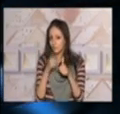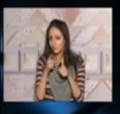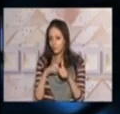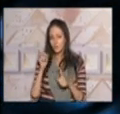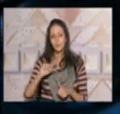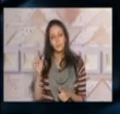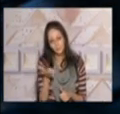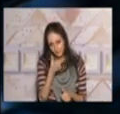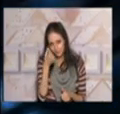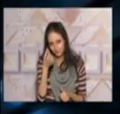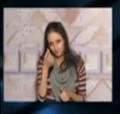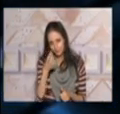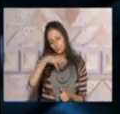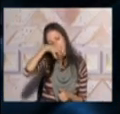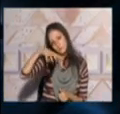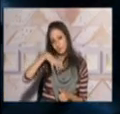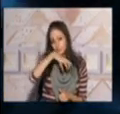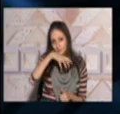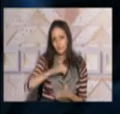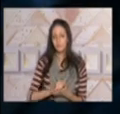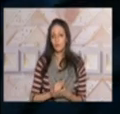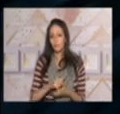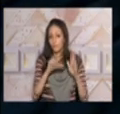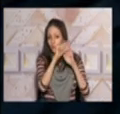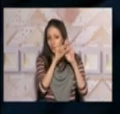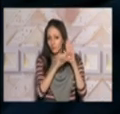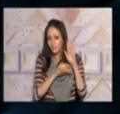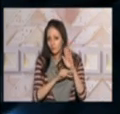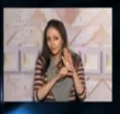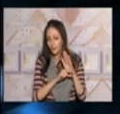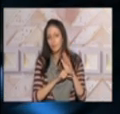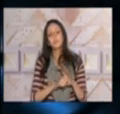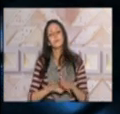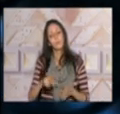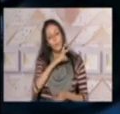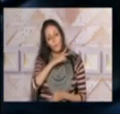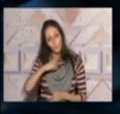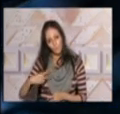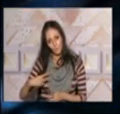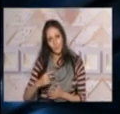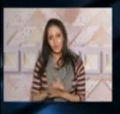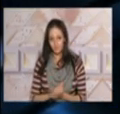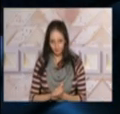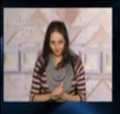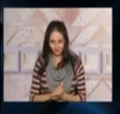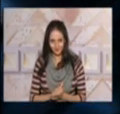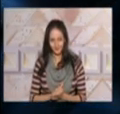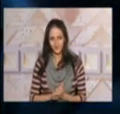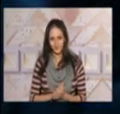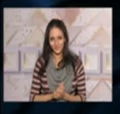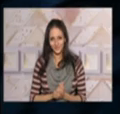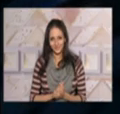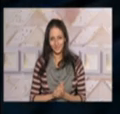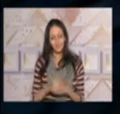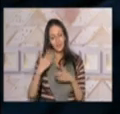فئة، معظمهم فئات مؤسسية لها علاقة بمؤسسات بتؤدي بدرجة من التميز. تمام.